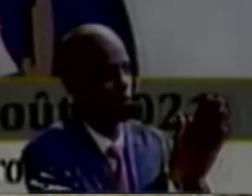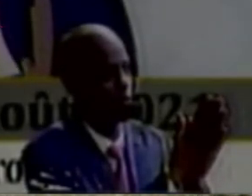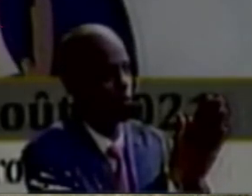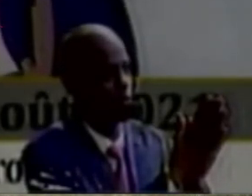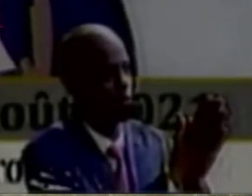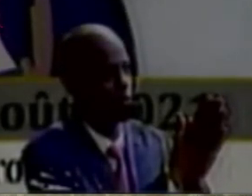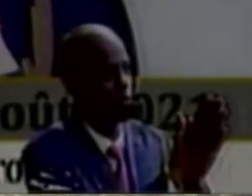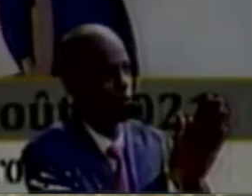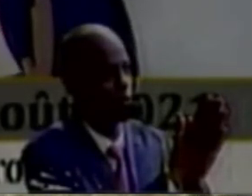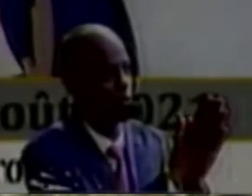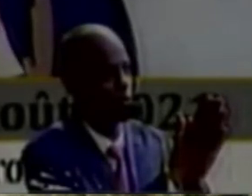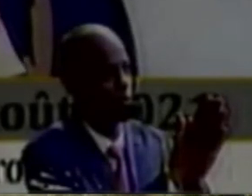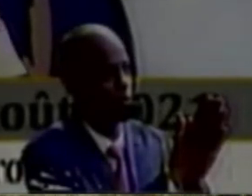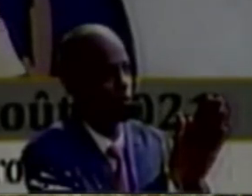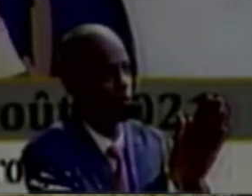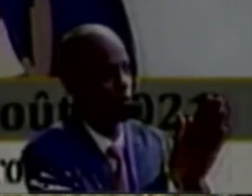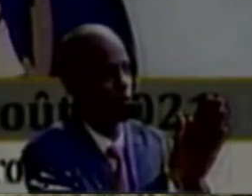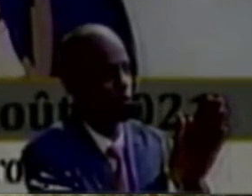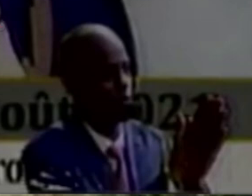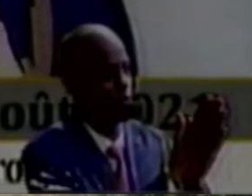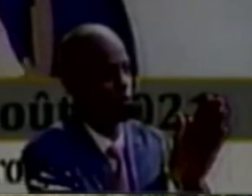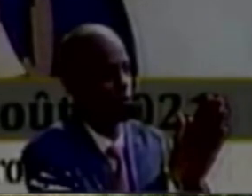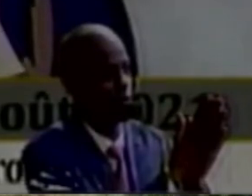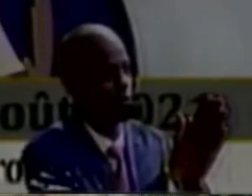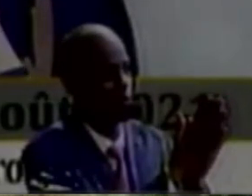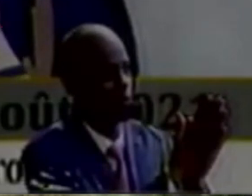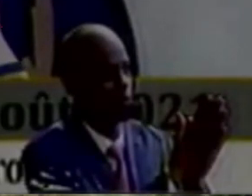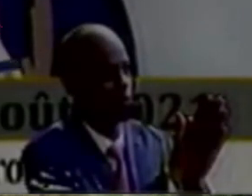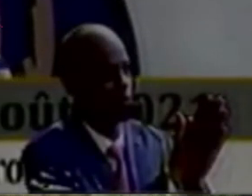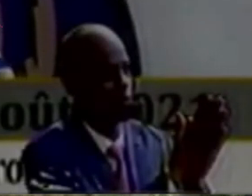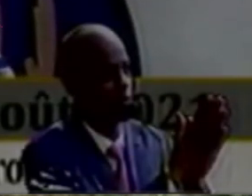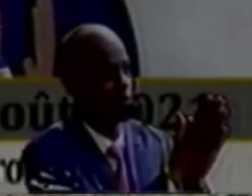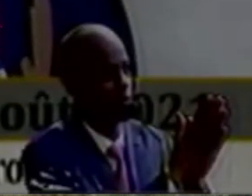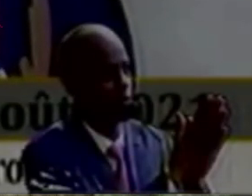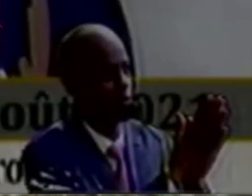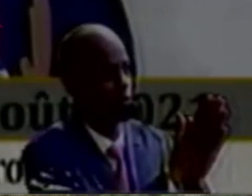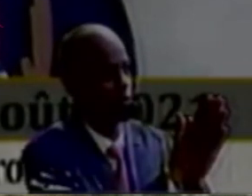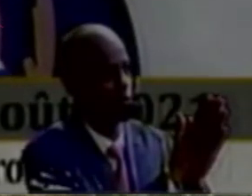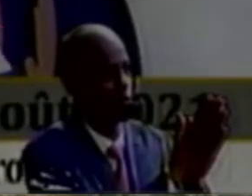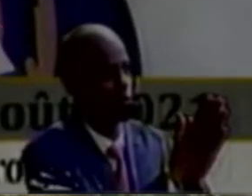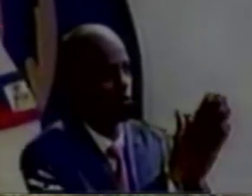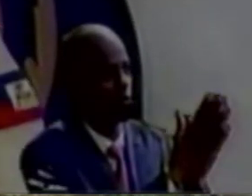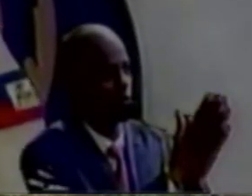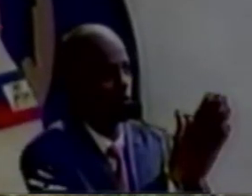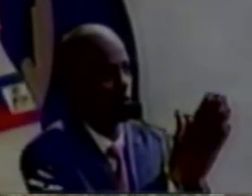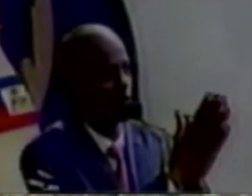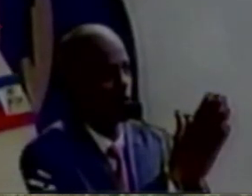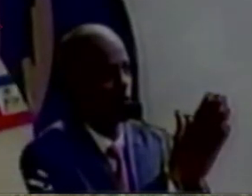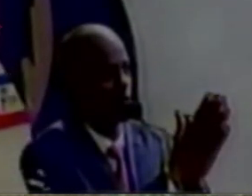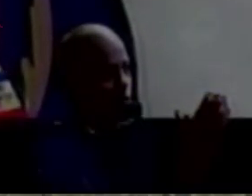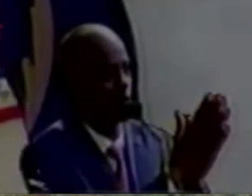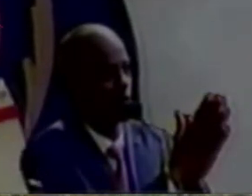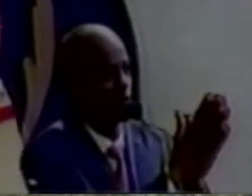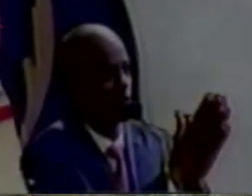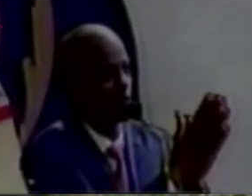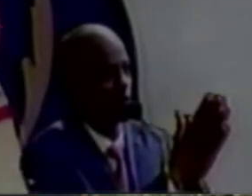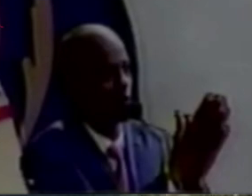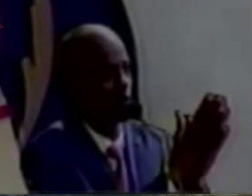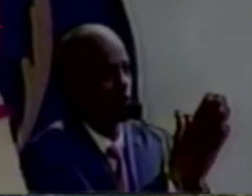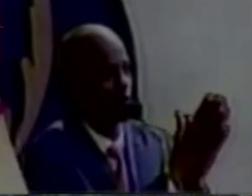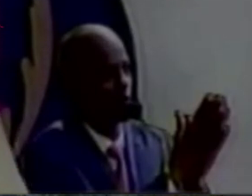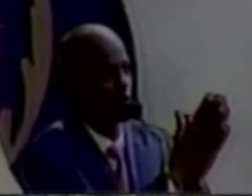pas demandé, côté nous te dit pour aller demander les gens qui pour accompagner vous. Malheureusement, le monde s'est arrivé victime sur